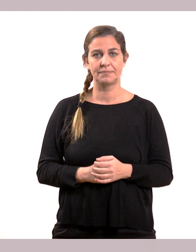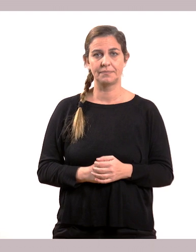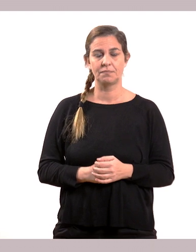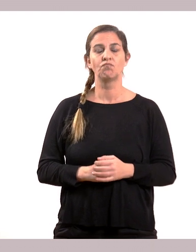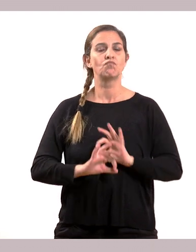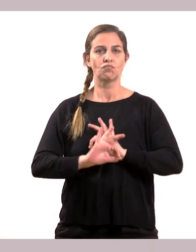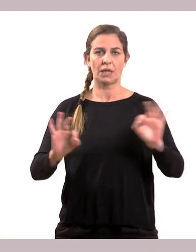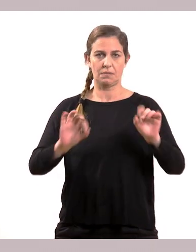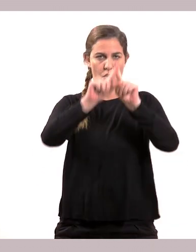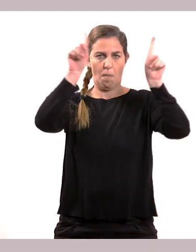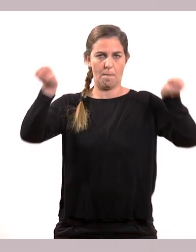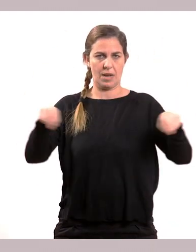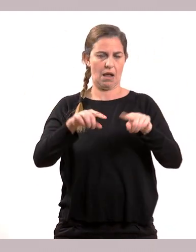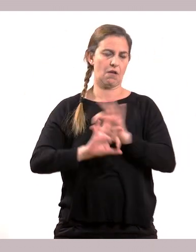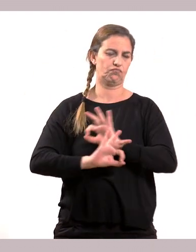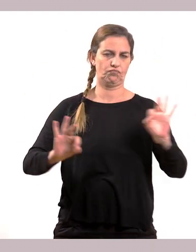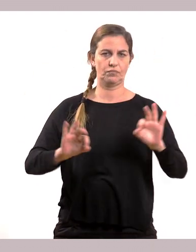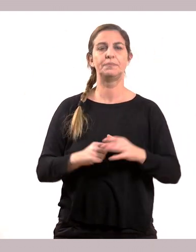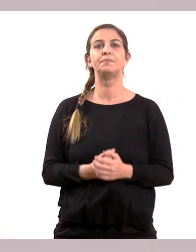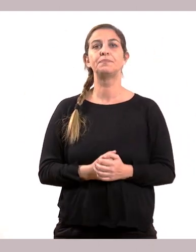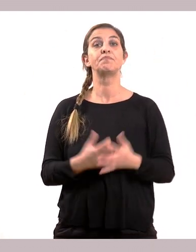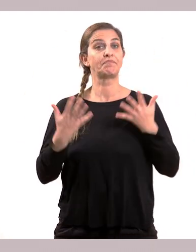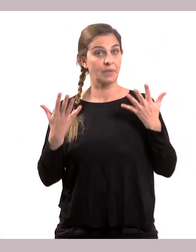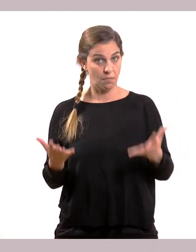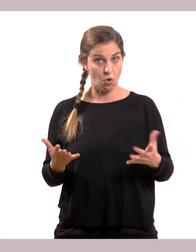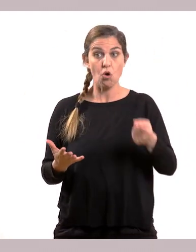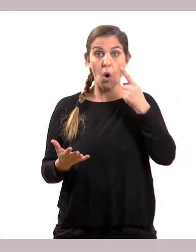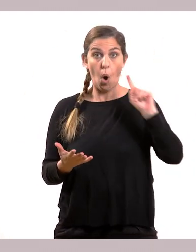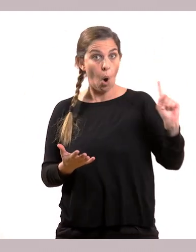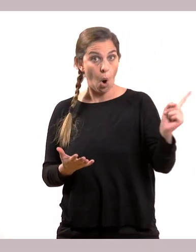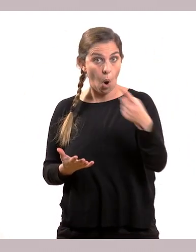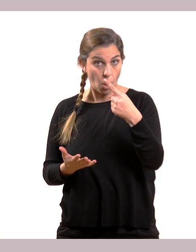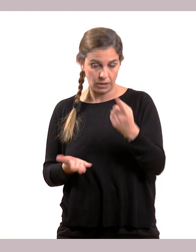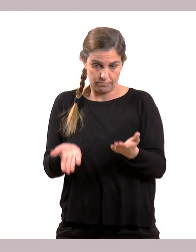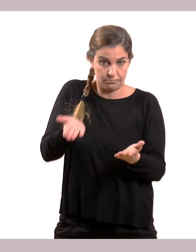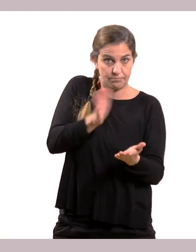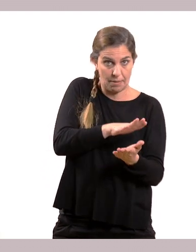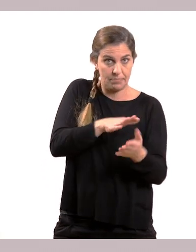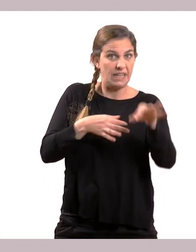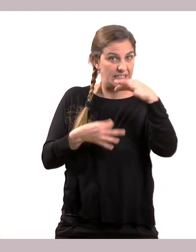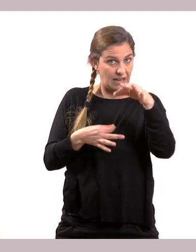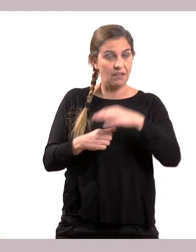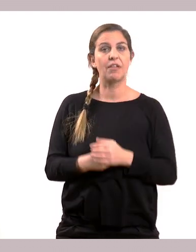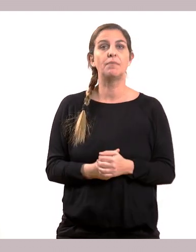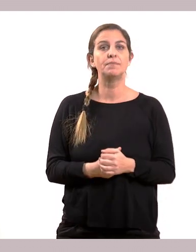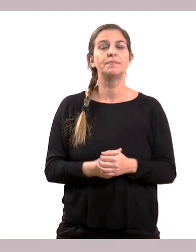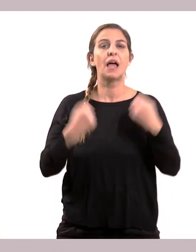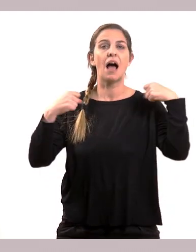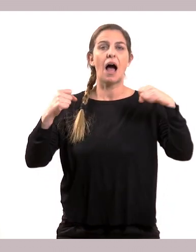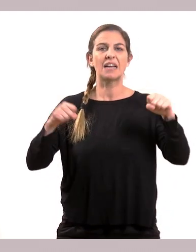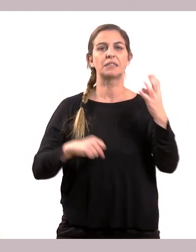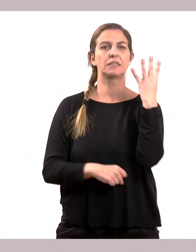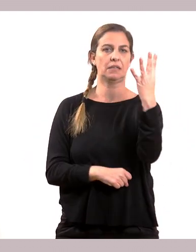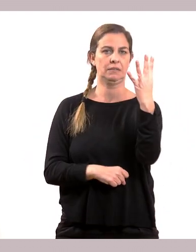Τέλεια. Λοιπόν, πήγατε όλοι στη διπλανή σελίδα τώρα και πάμε στην άσκηση